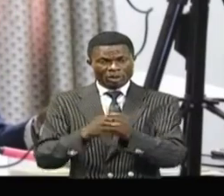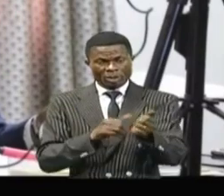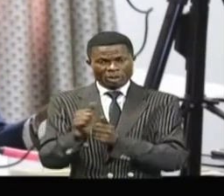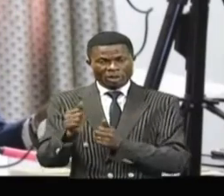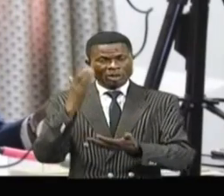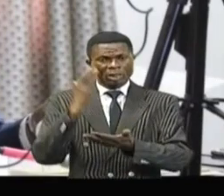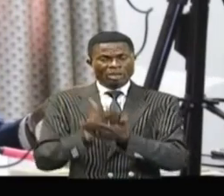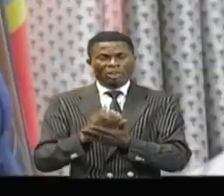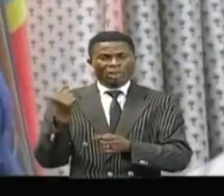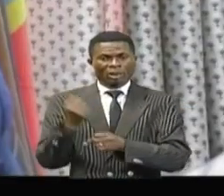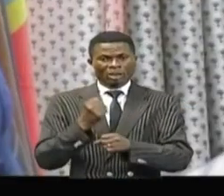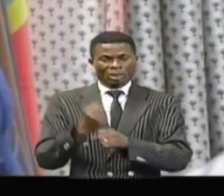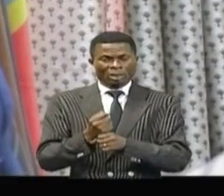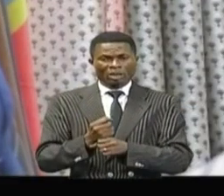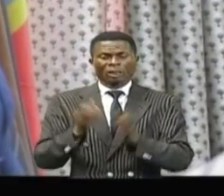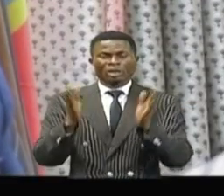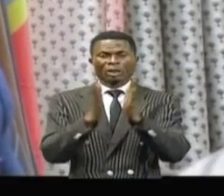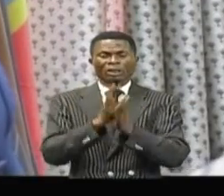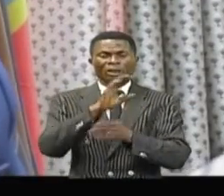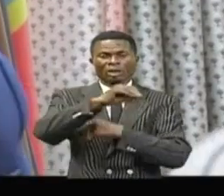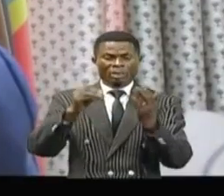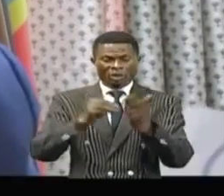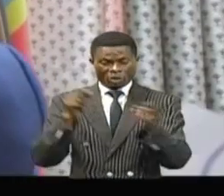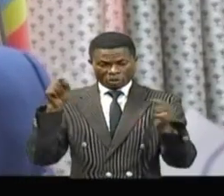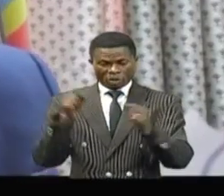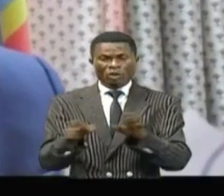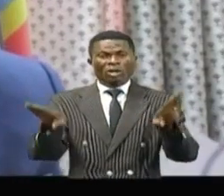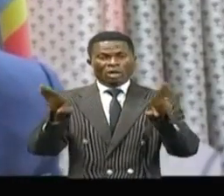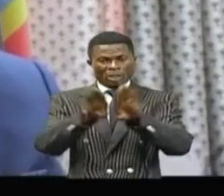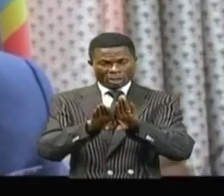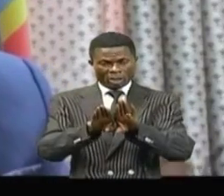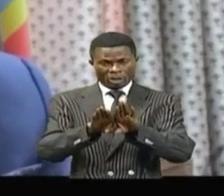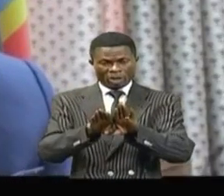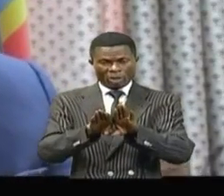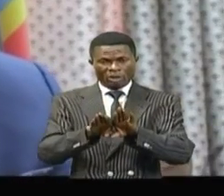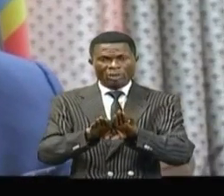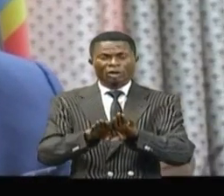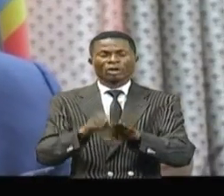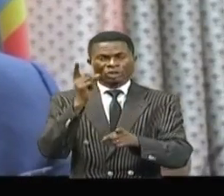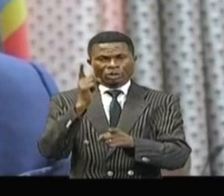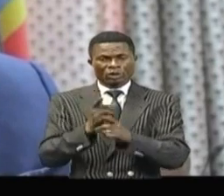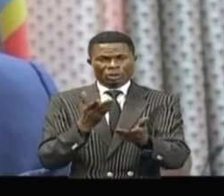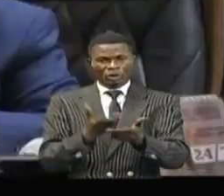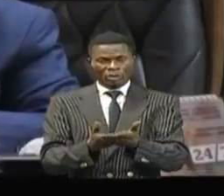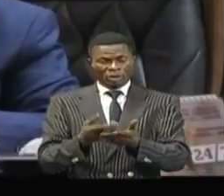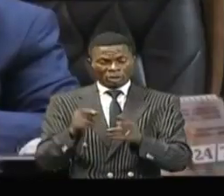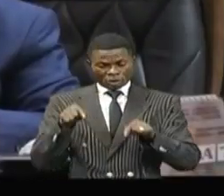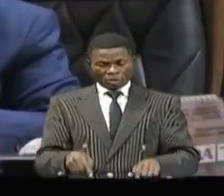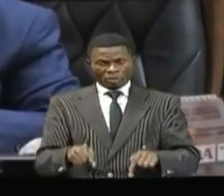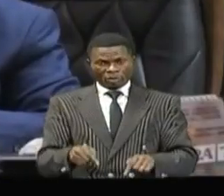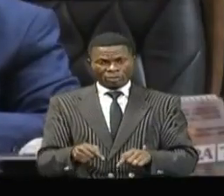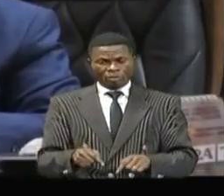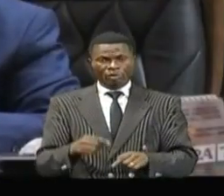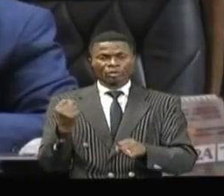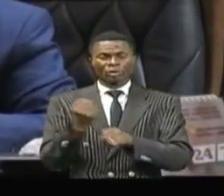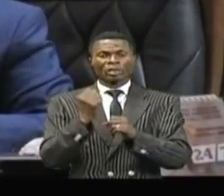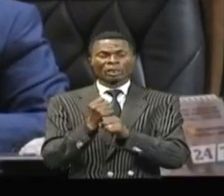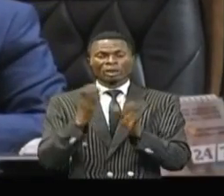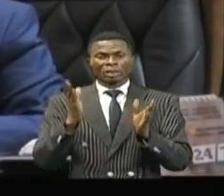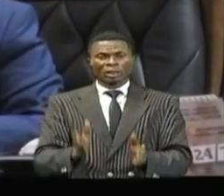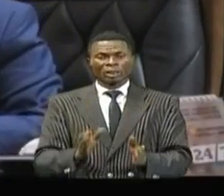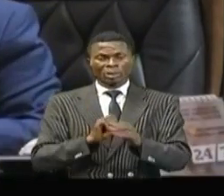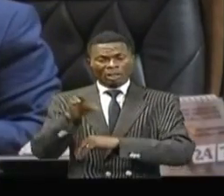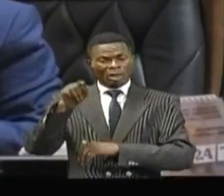des activités des 10 centres jusqu'à leur fermeture effective. À ce jour, les personnels affectés